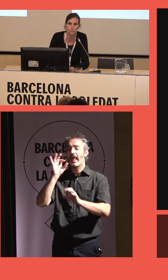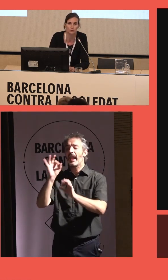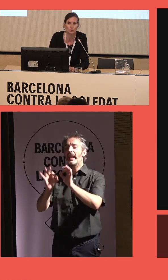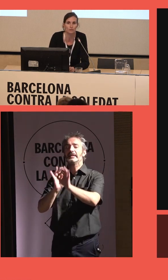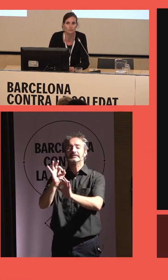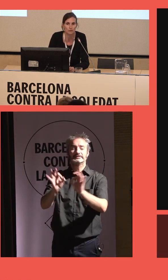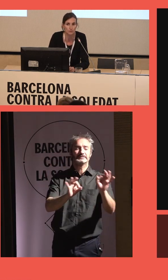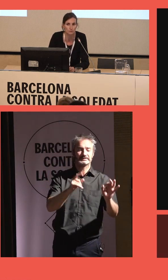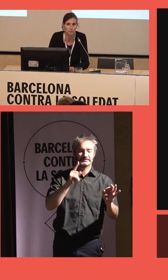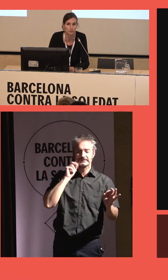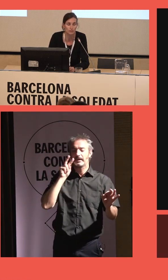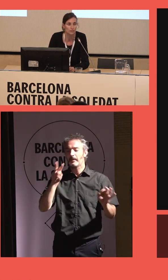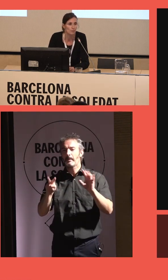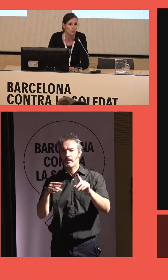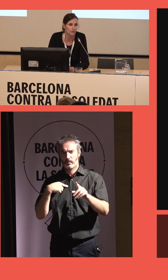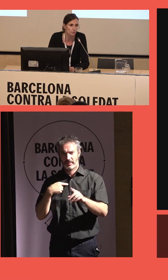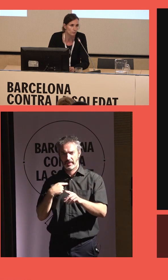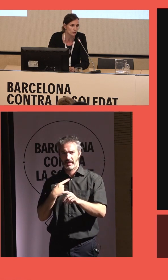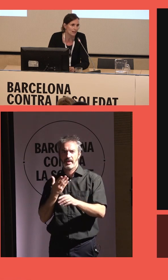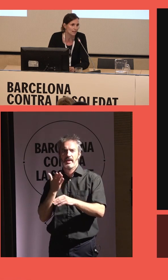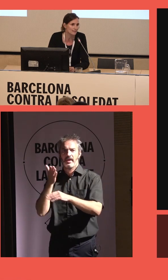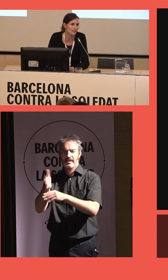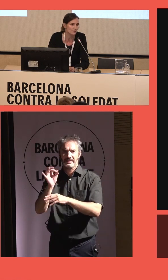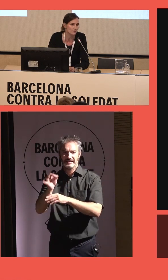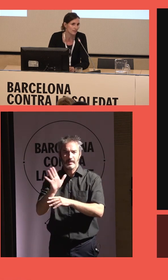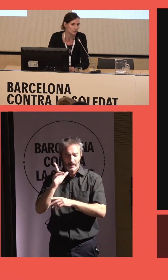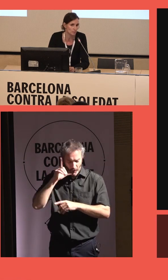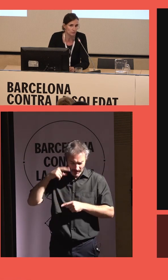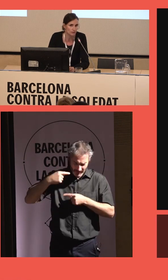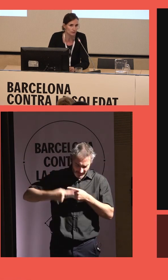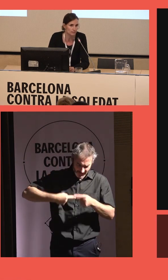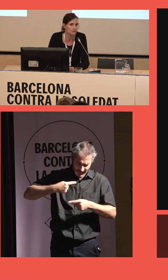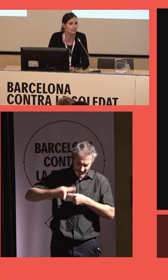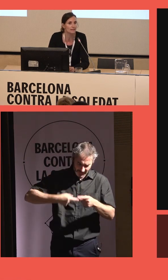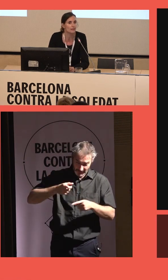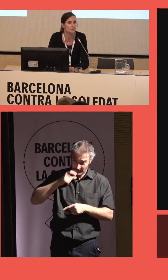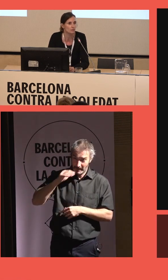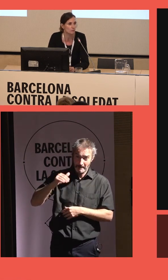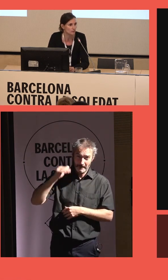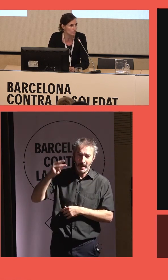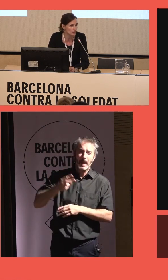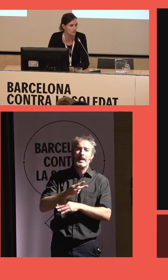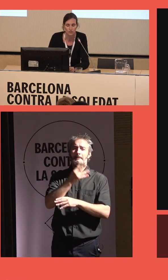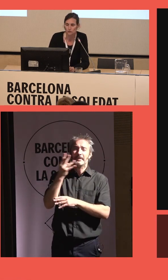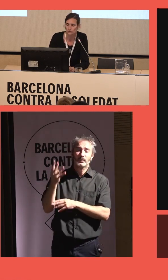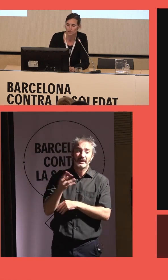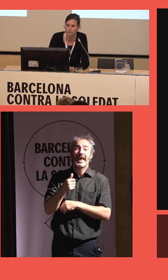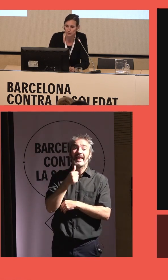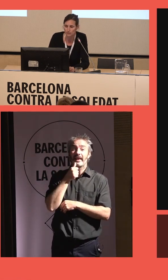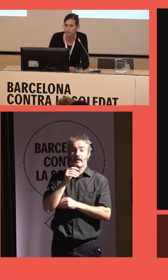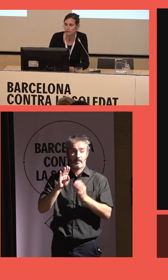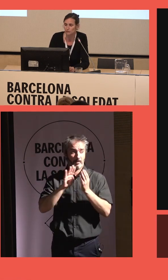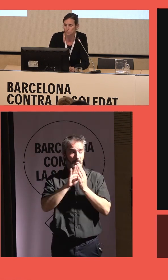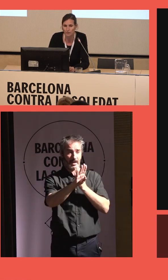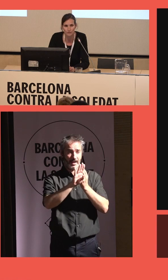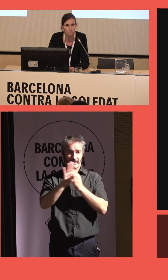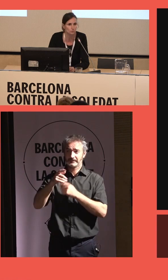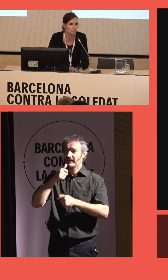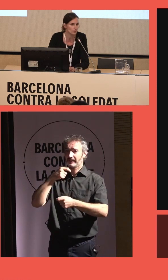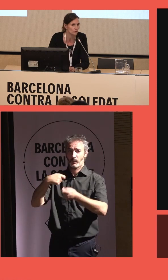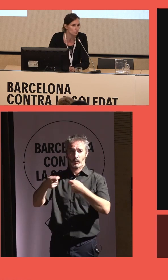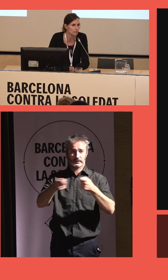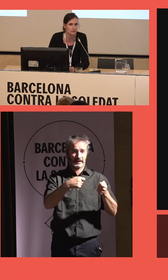serveis dels quals una persona no disposi però qui composa el dia a dia de les persones grans qui està allà 24 hores són els veïns són els